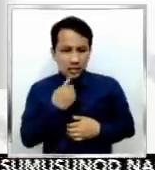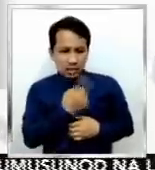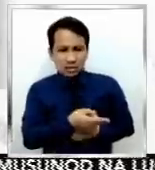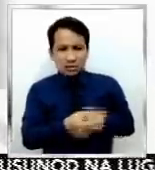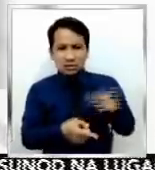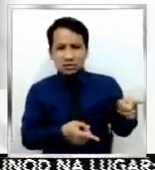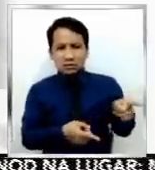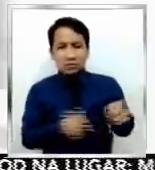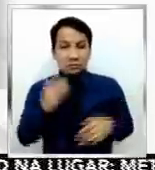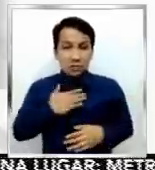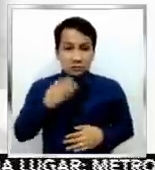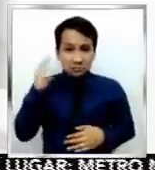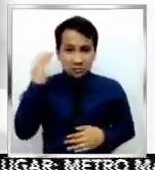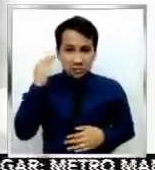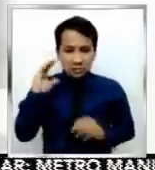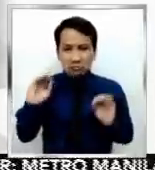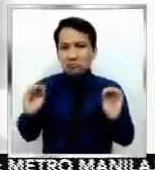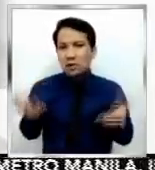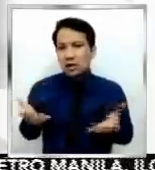ko na wala eh,